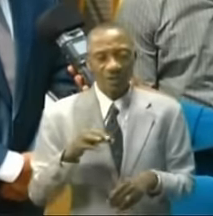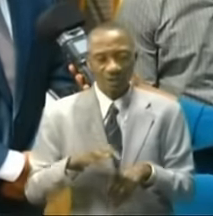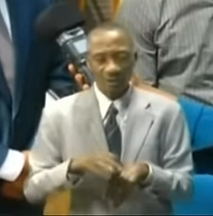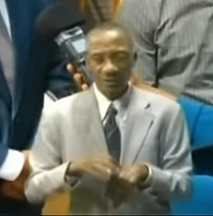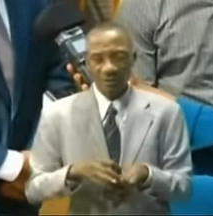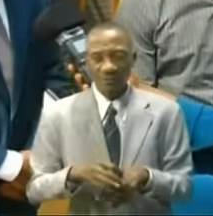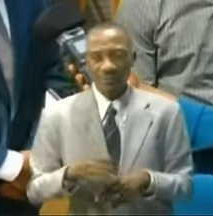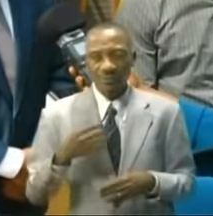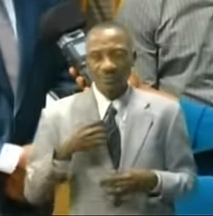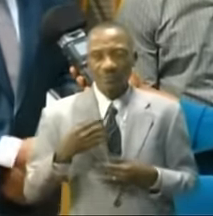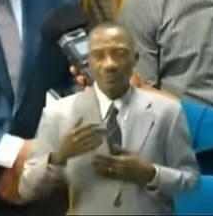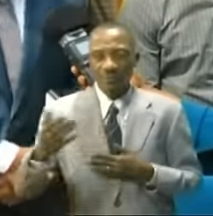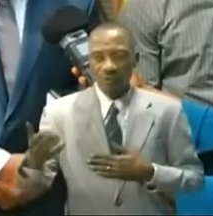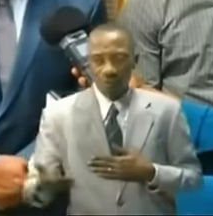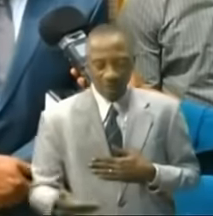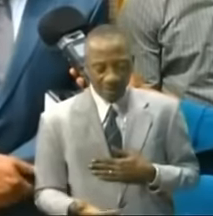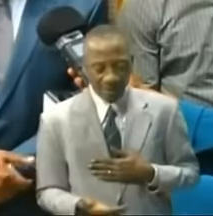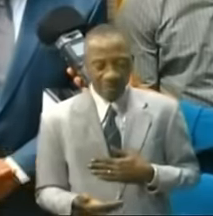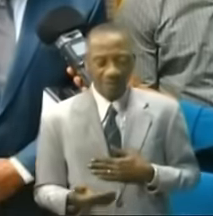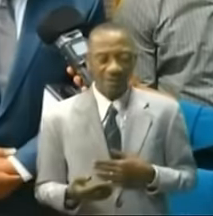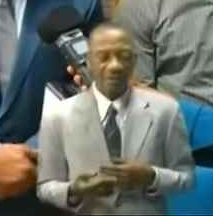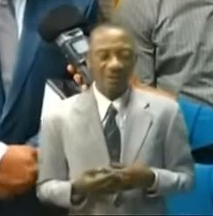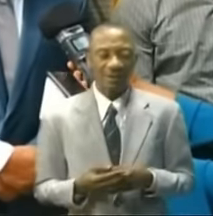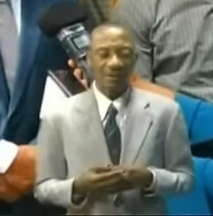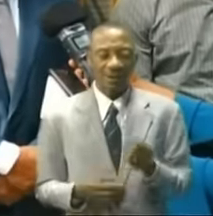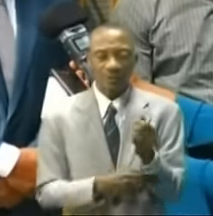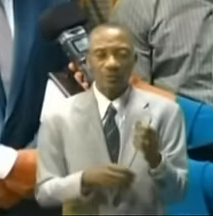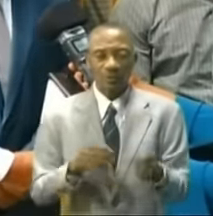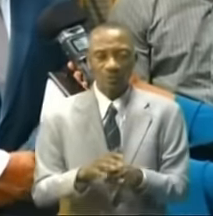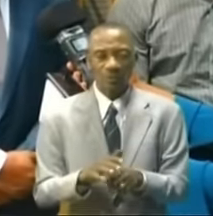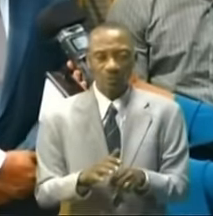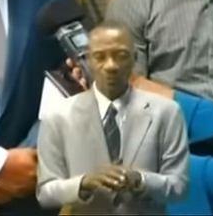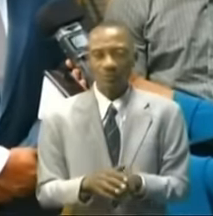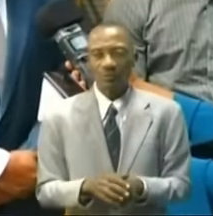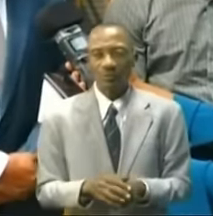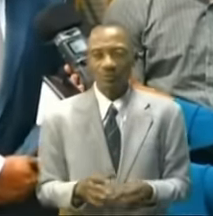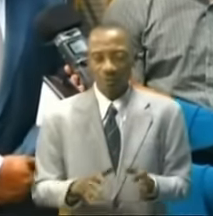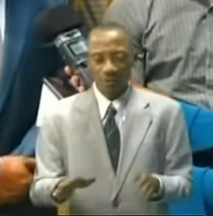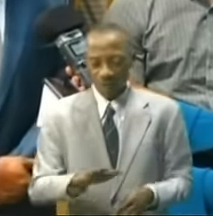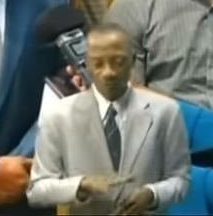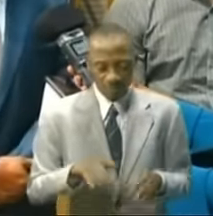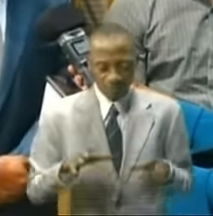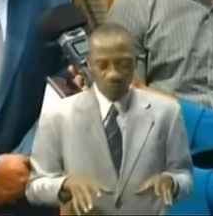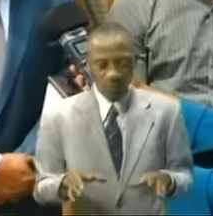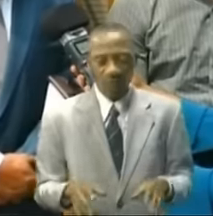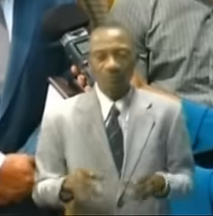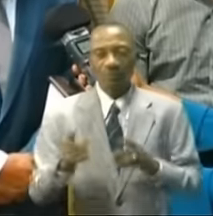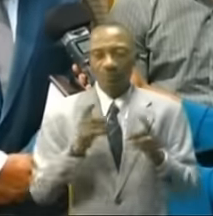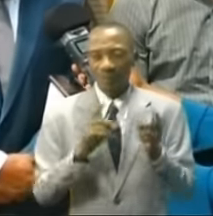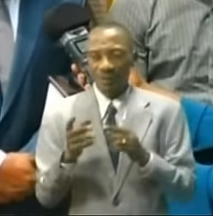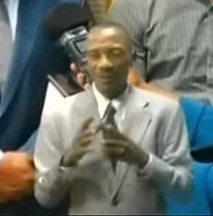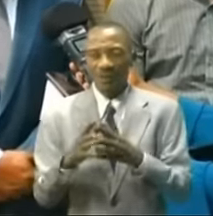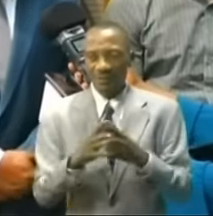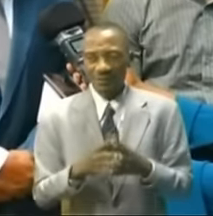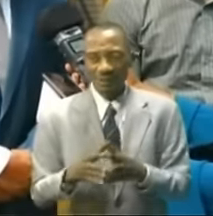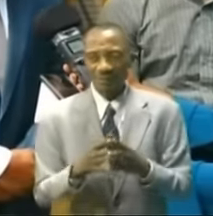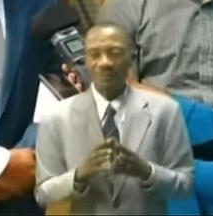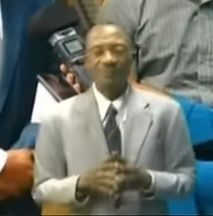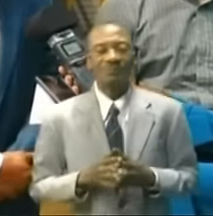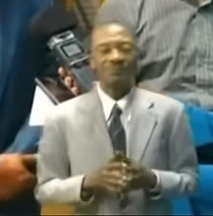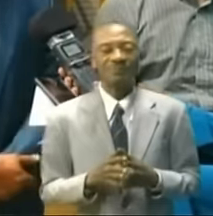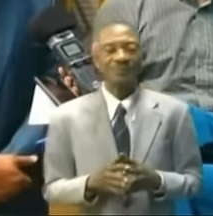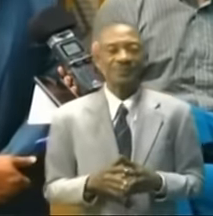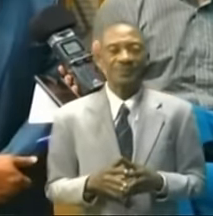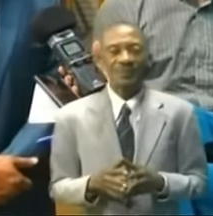les observations, les analyses, voire les critiques de la coordination nationale pour nous permettre de finaliser ce document et de le mettre en